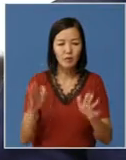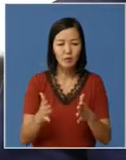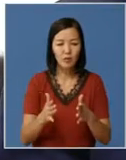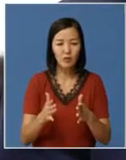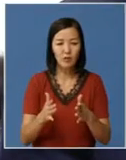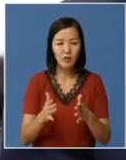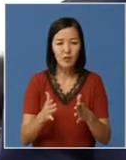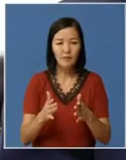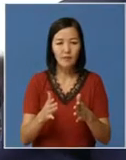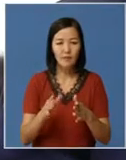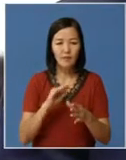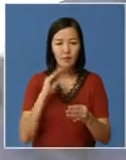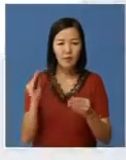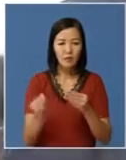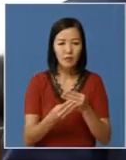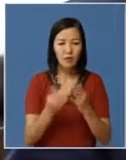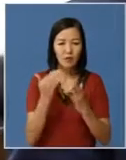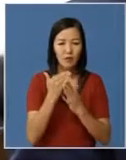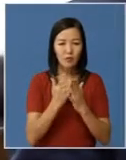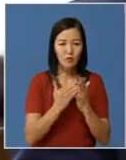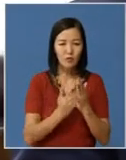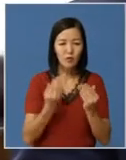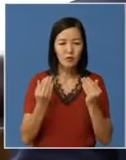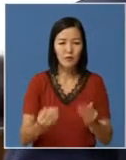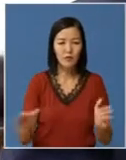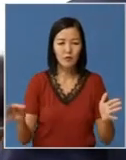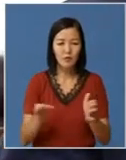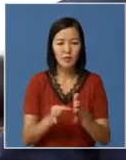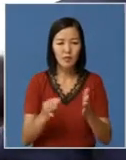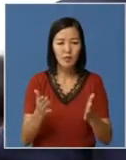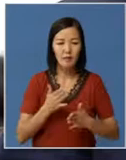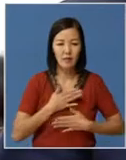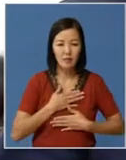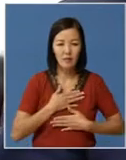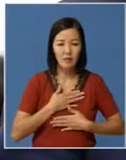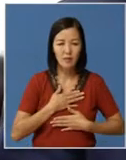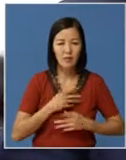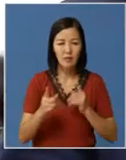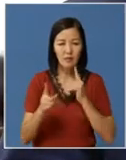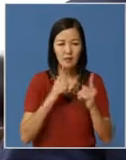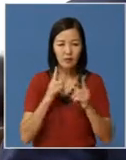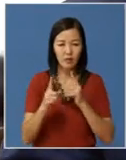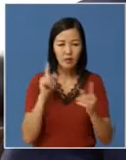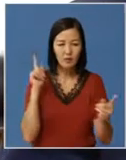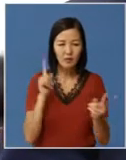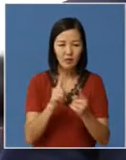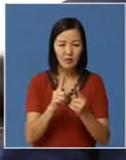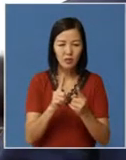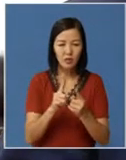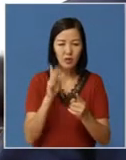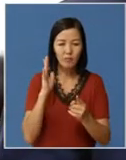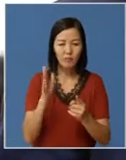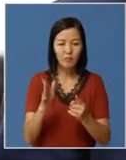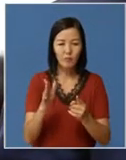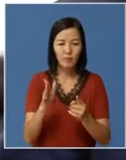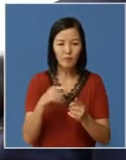вот, скрытые от учета. А вот сегодняшняя цель нашей как бы совещания, круглого стола, будем называть,